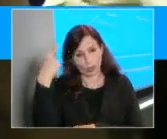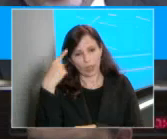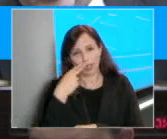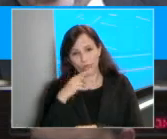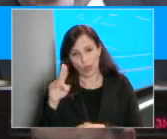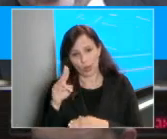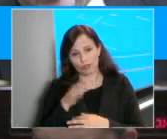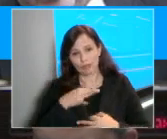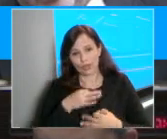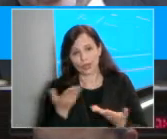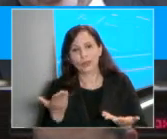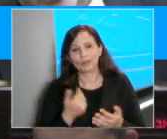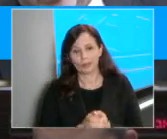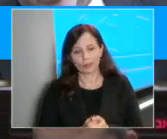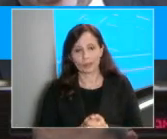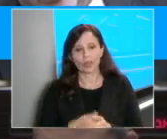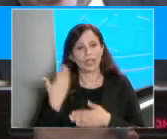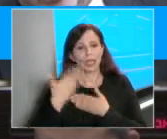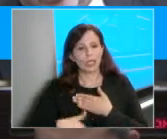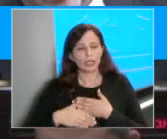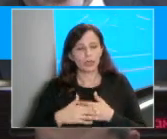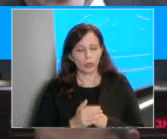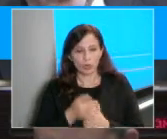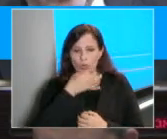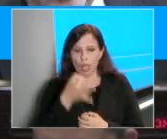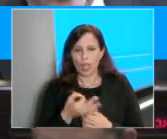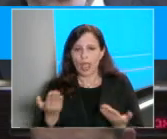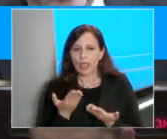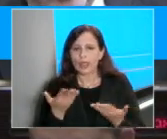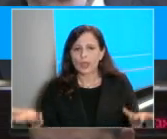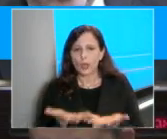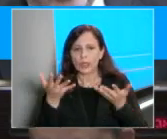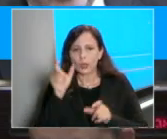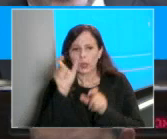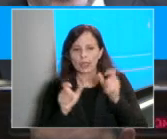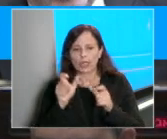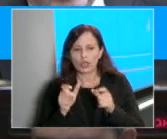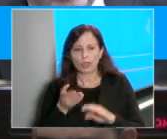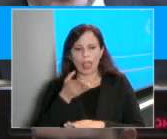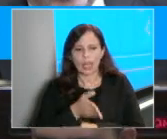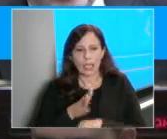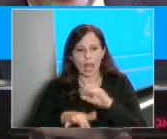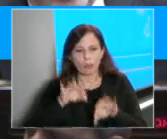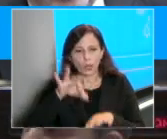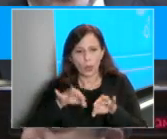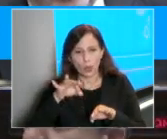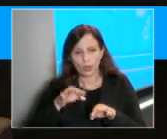שוות. לסיום, ברמה הטכנית, איך תוציאו אנשים לקלפיות? יותר מבעבר הכוונה.